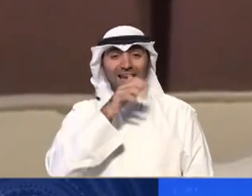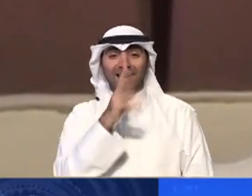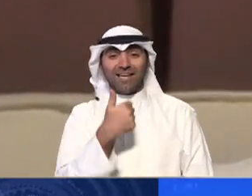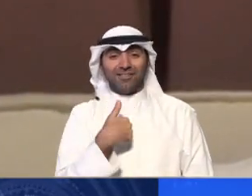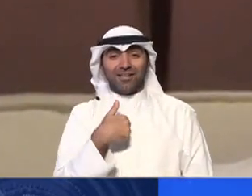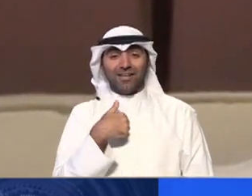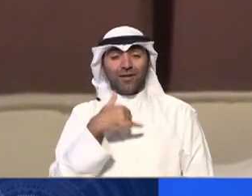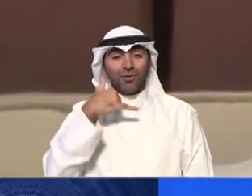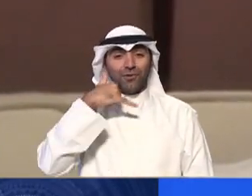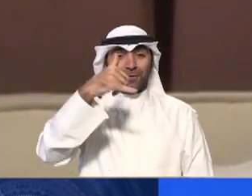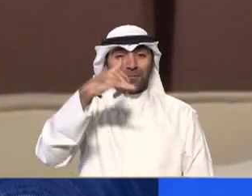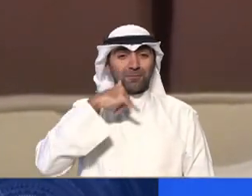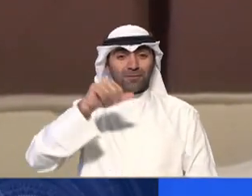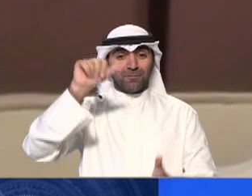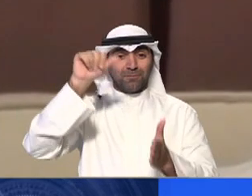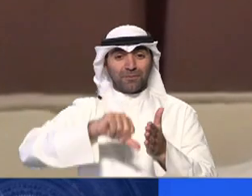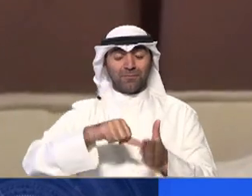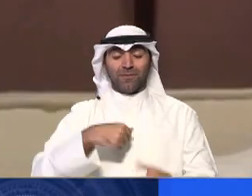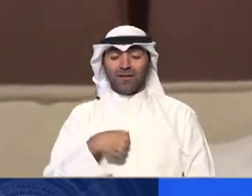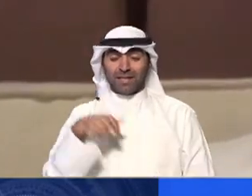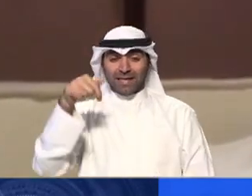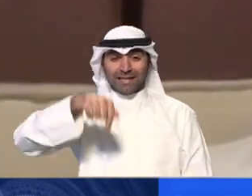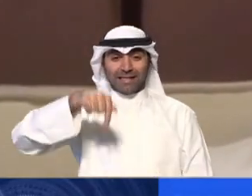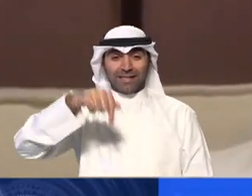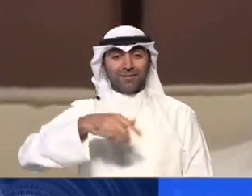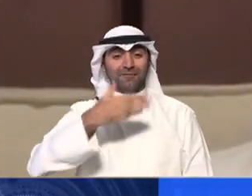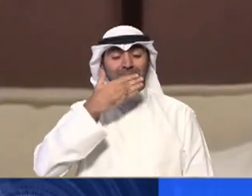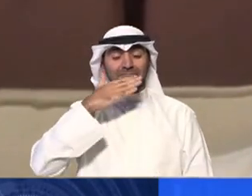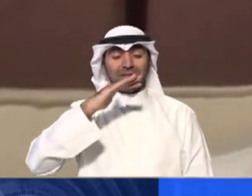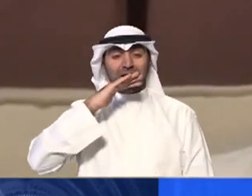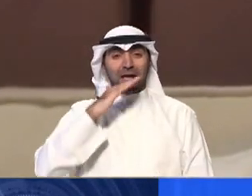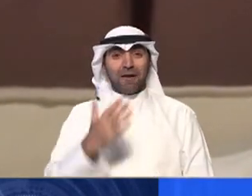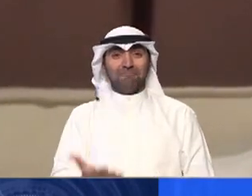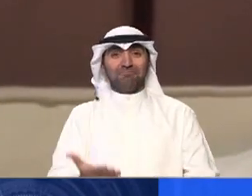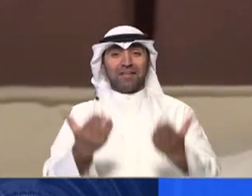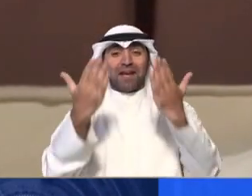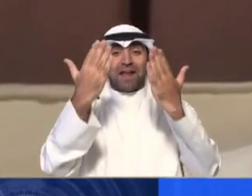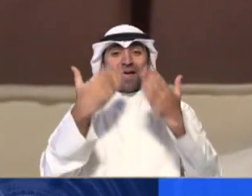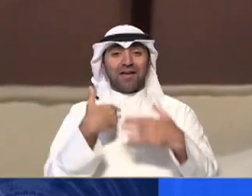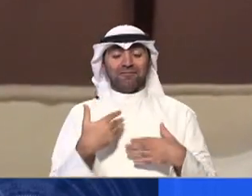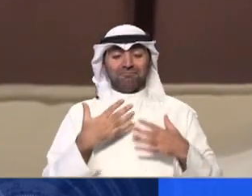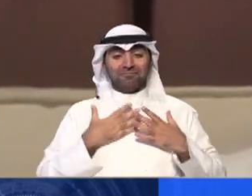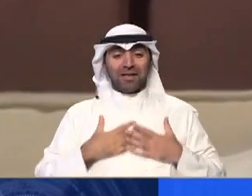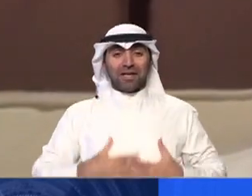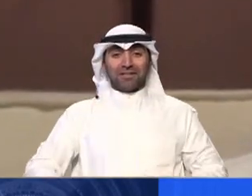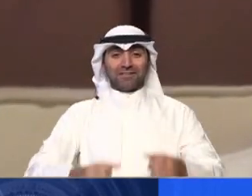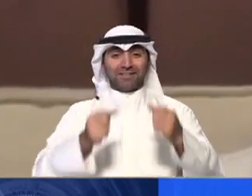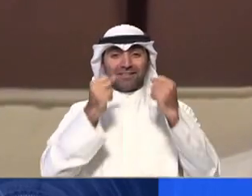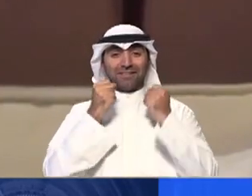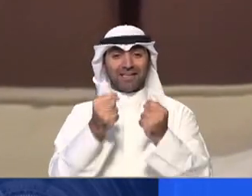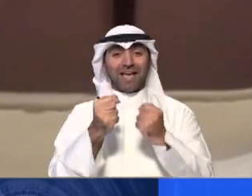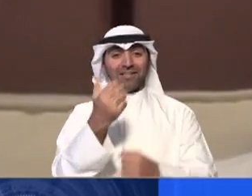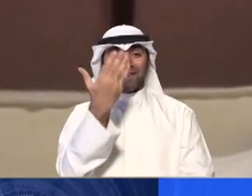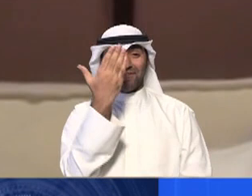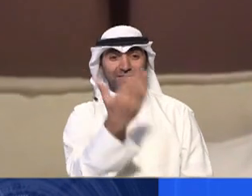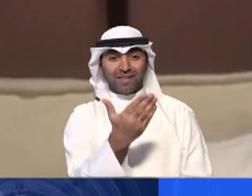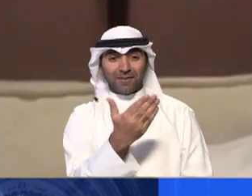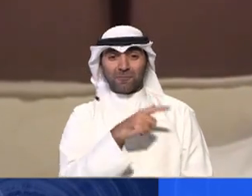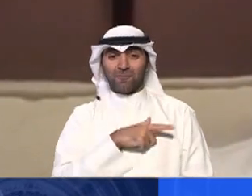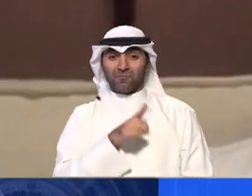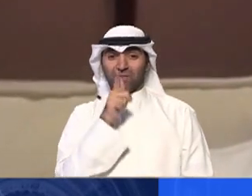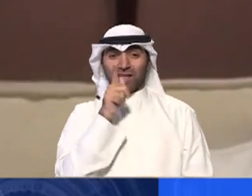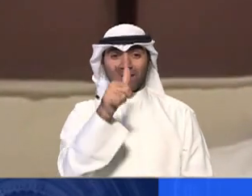بخير ومعنوياتي عالية، وأحب أقول حق اللي فيهم هذا المرض أهم شيء تكون معنوياتك